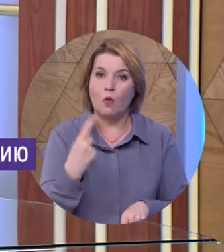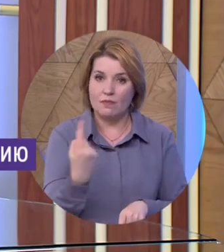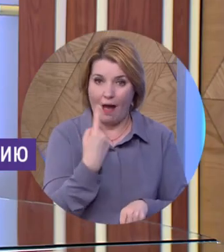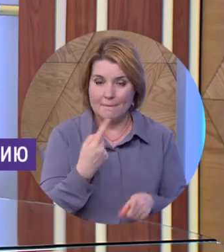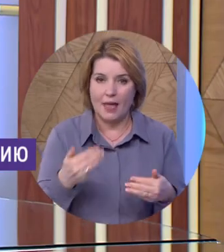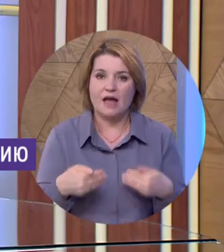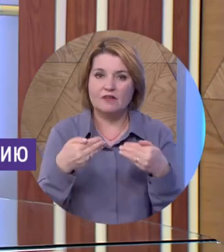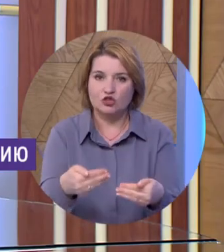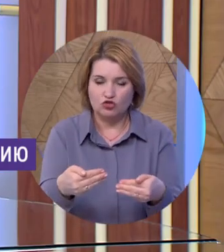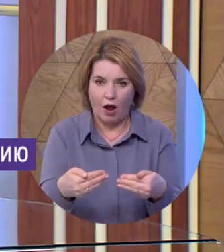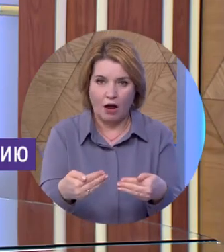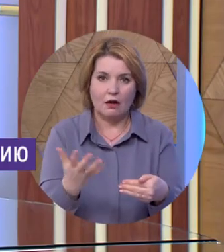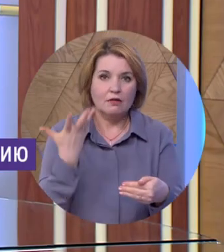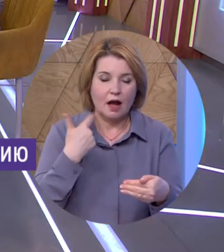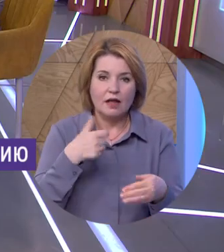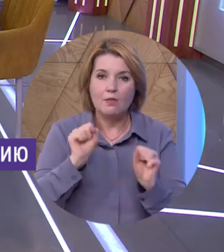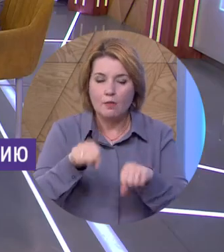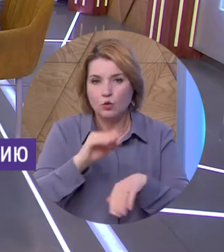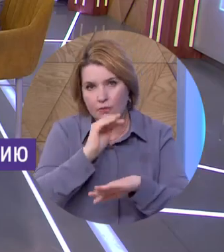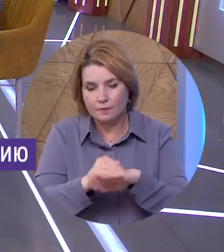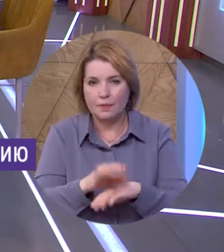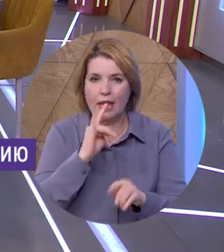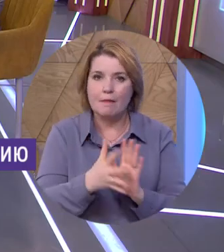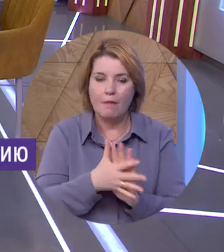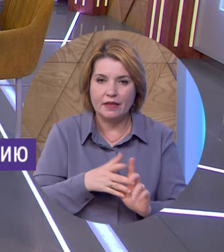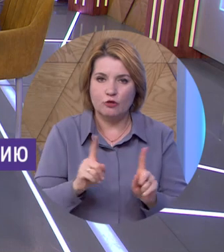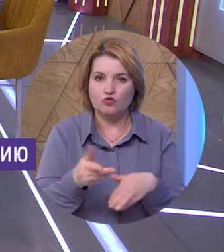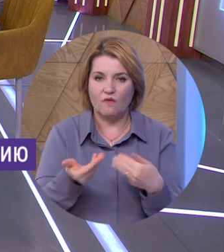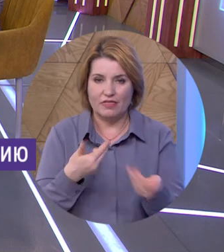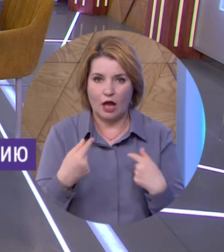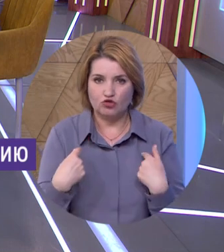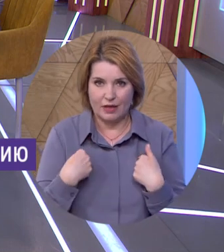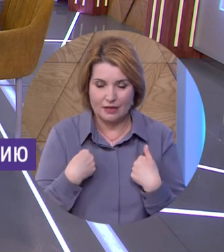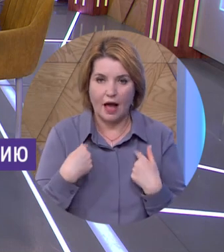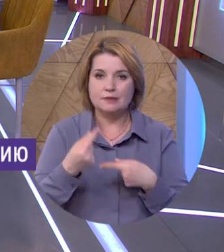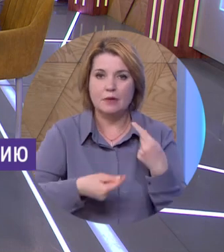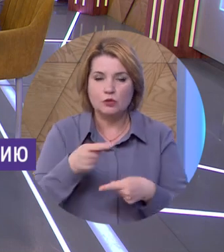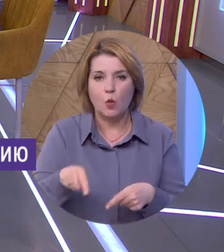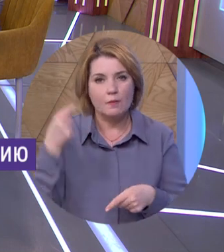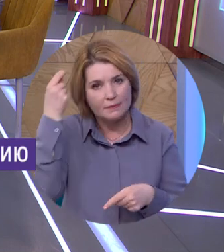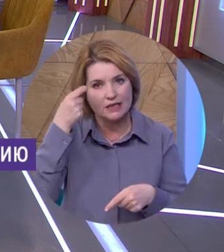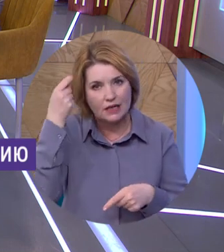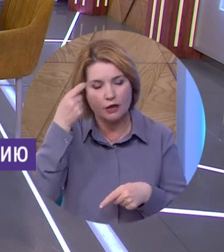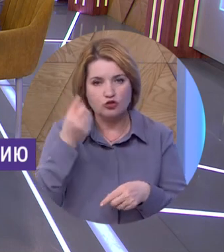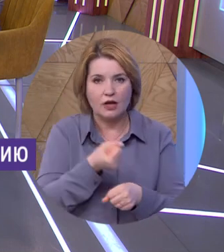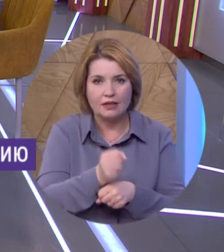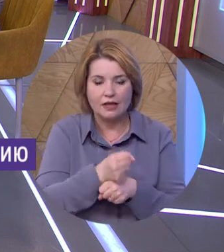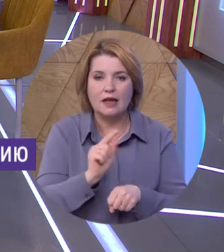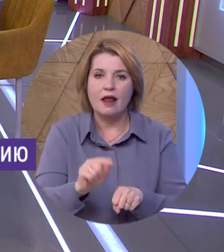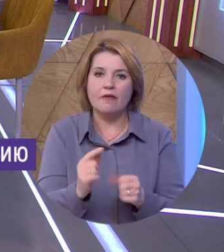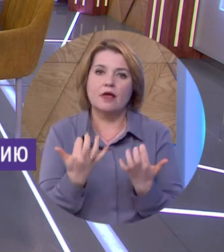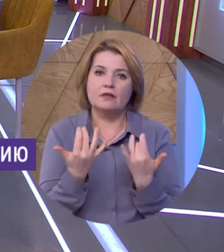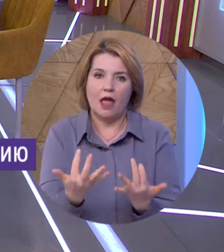шаг, с которым, когда мы можем распознать или понять, что в отношении нас происходит психологическое насилие, это требования, которые нам